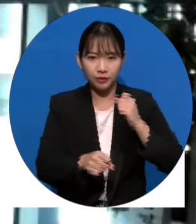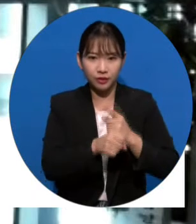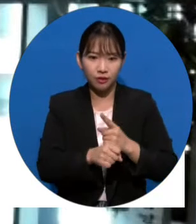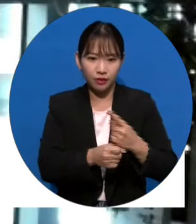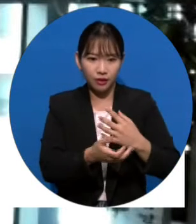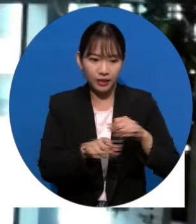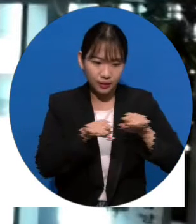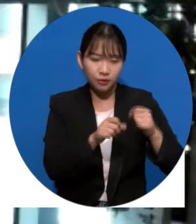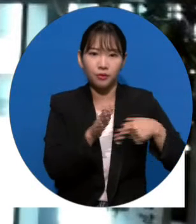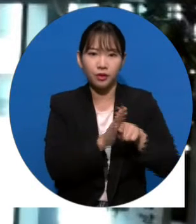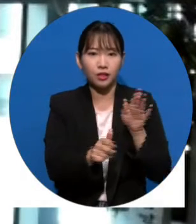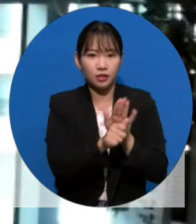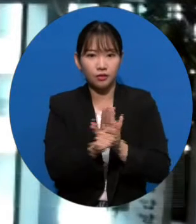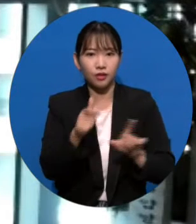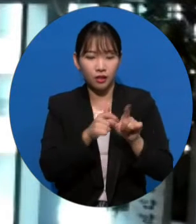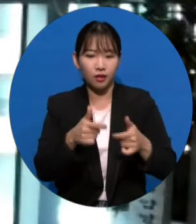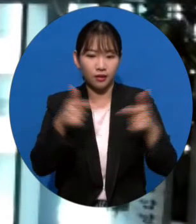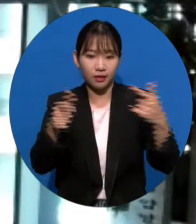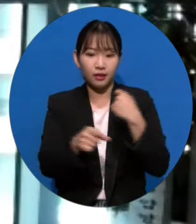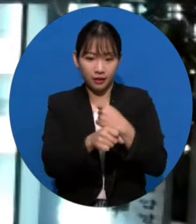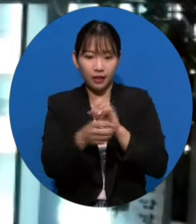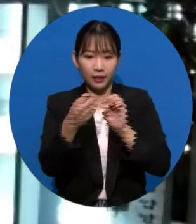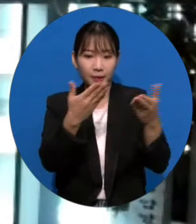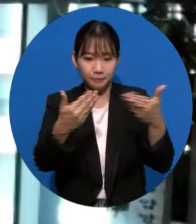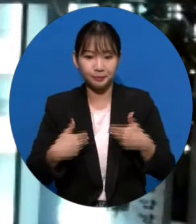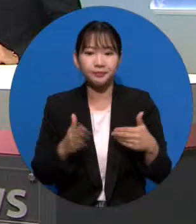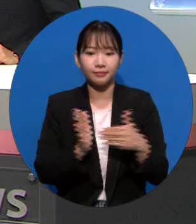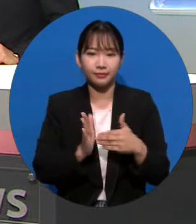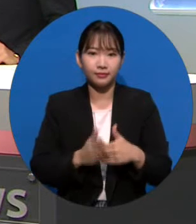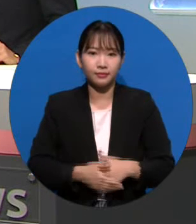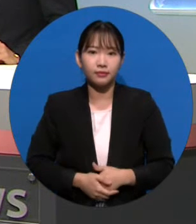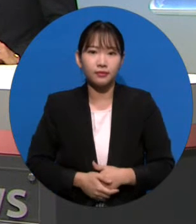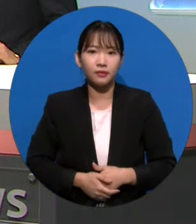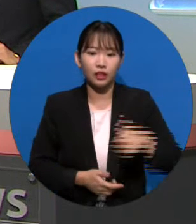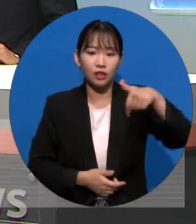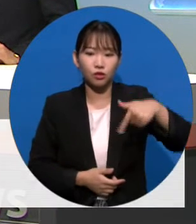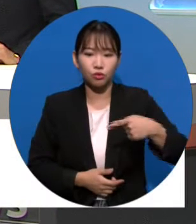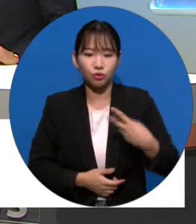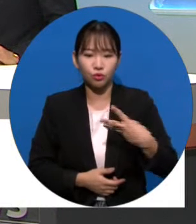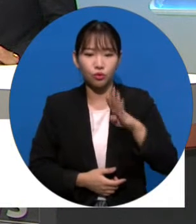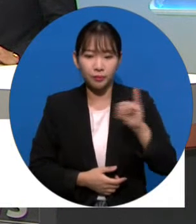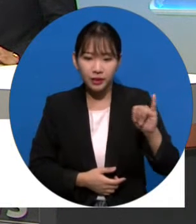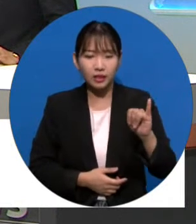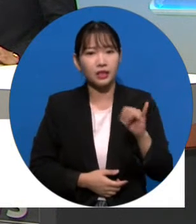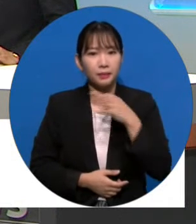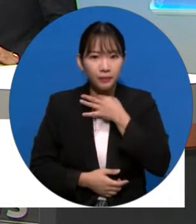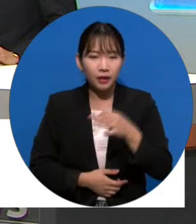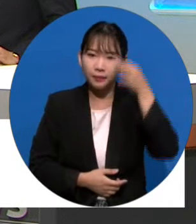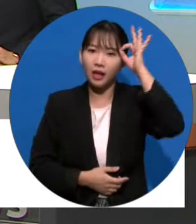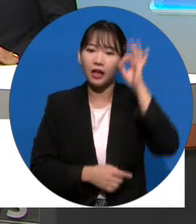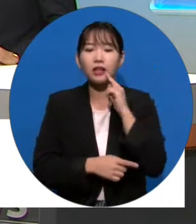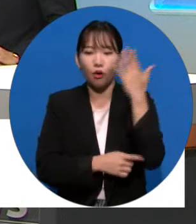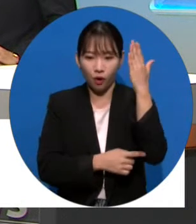활동적으로 수거할 수 있도록 지원을 더 확대하겠다 이런 답변을 받아냈습니다. 굴비하면 떠오르는 고장의 영광인데요.